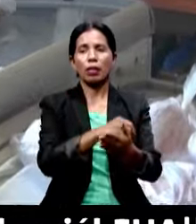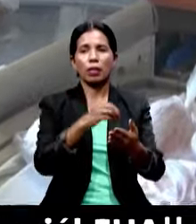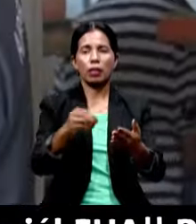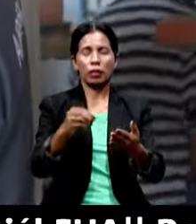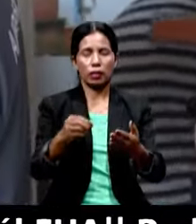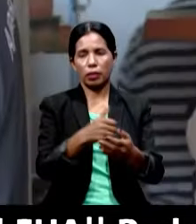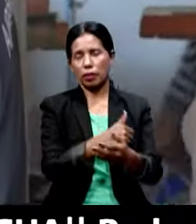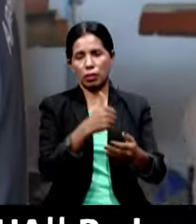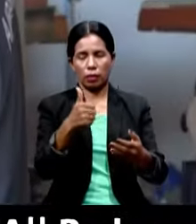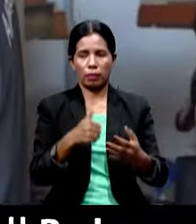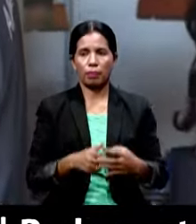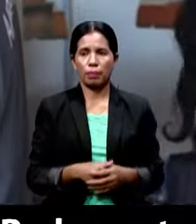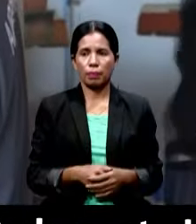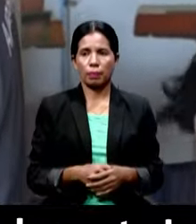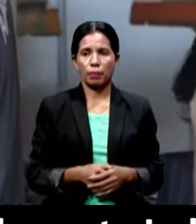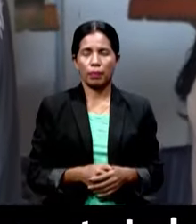alimentar no seluktan.